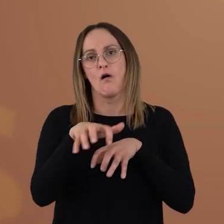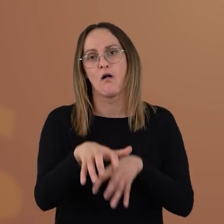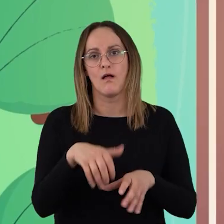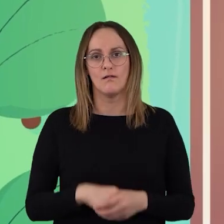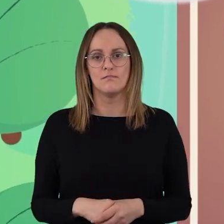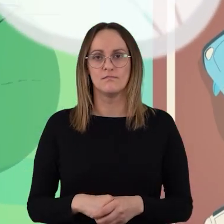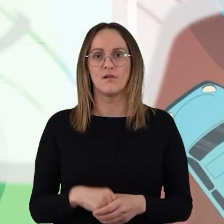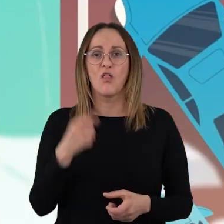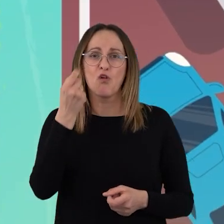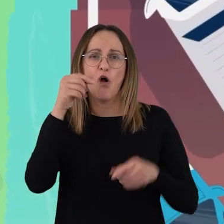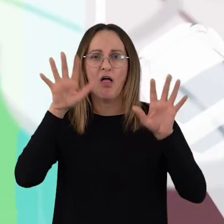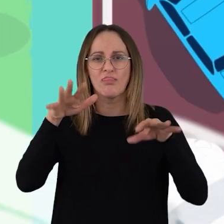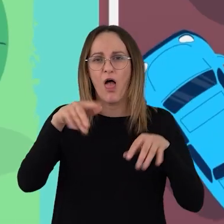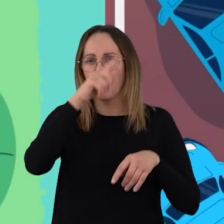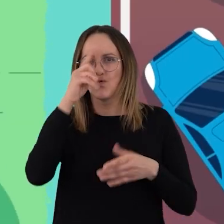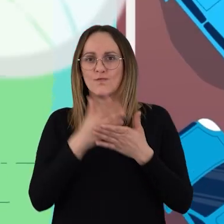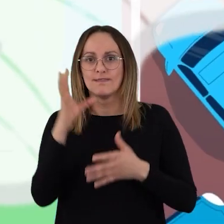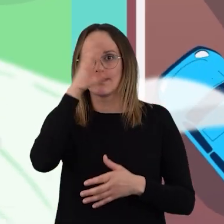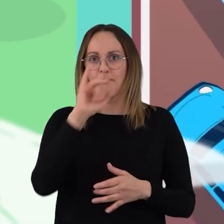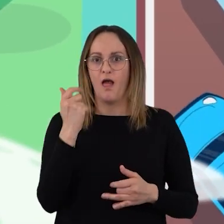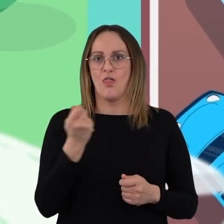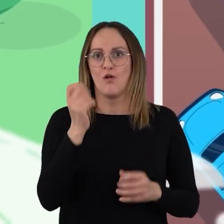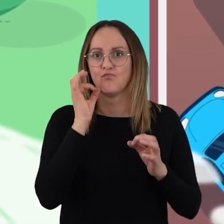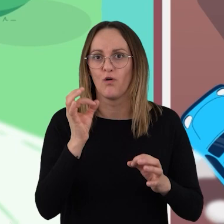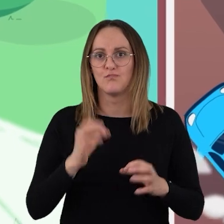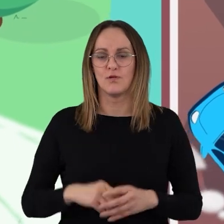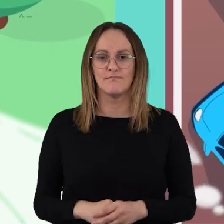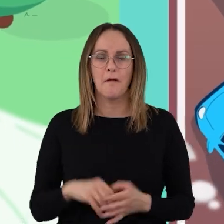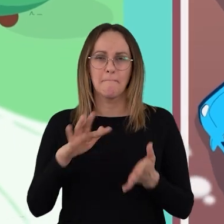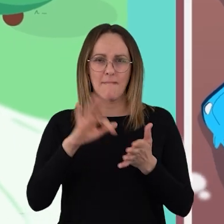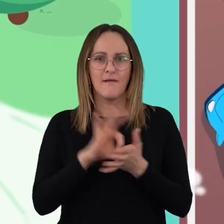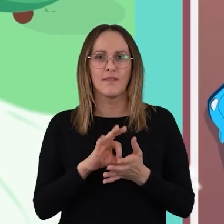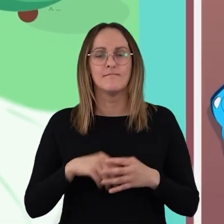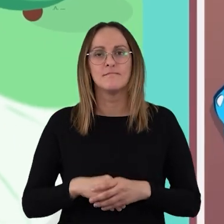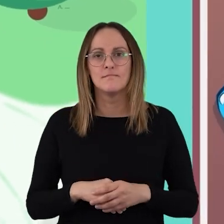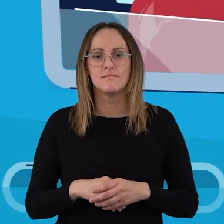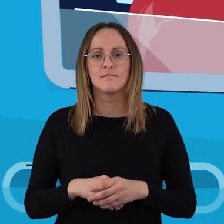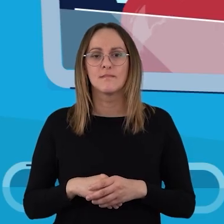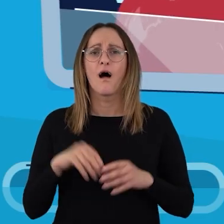korek. Spadnie trochę deszczu i ludzie zapominają, jak się jeździ. Pewnie jakiś...